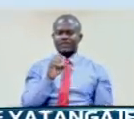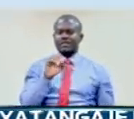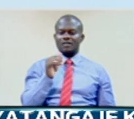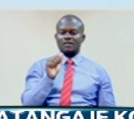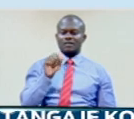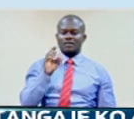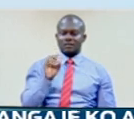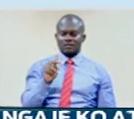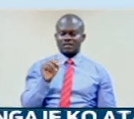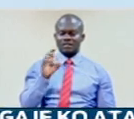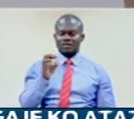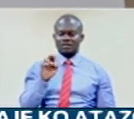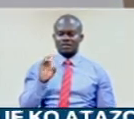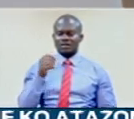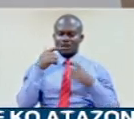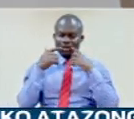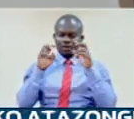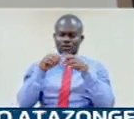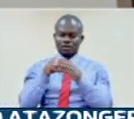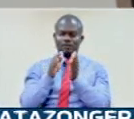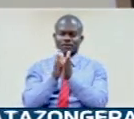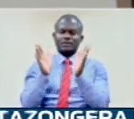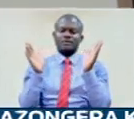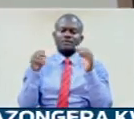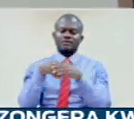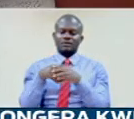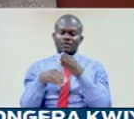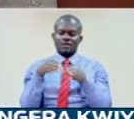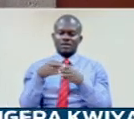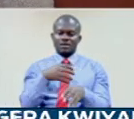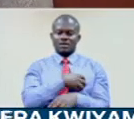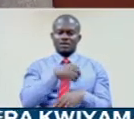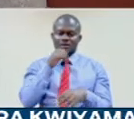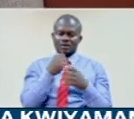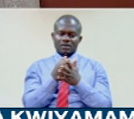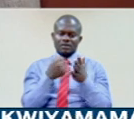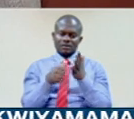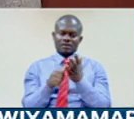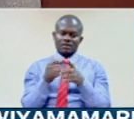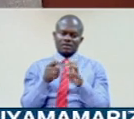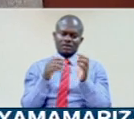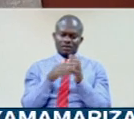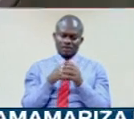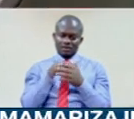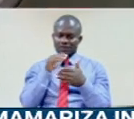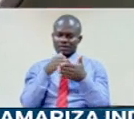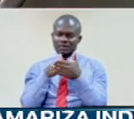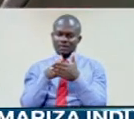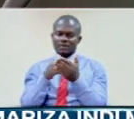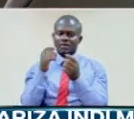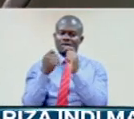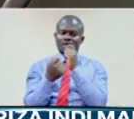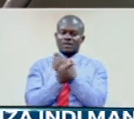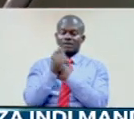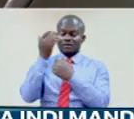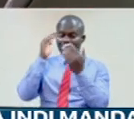d'Arc Mujamariya avuga ko muri rusange mu rugendo rwo kubaka ubukungu butangiza ibidukikije kandi budahungabanywa n'imihindagurikire